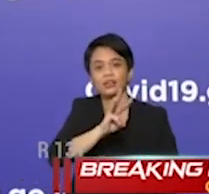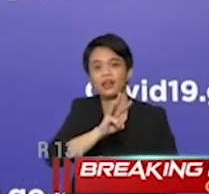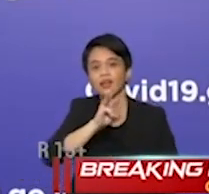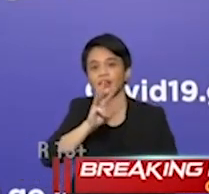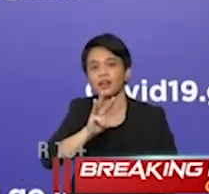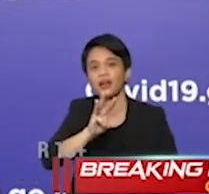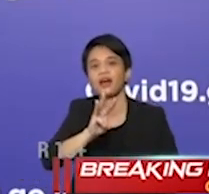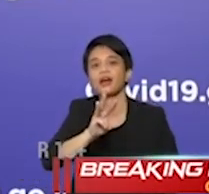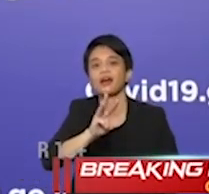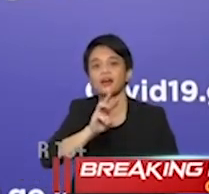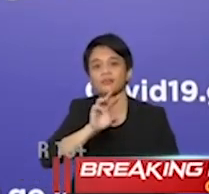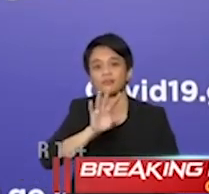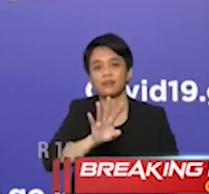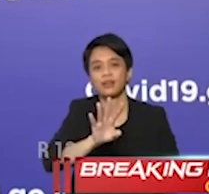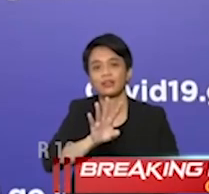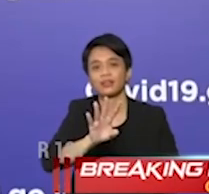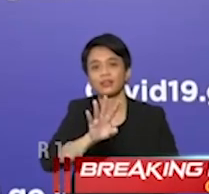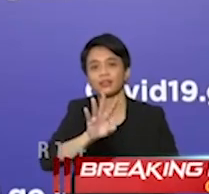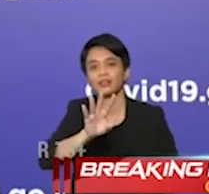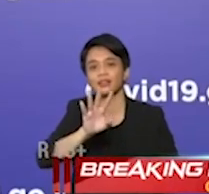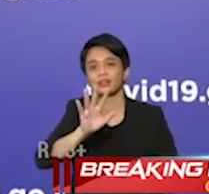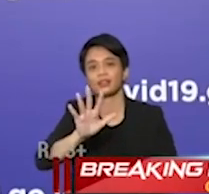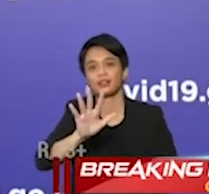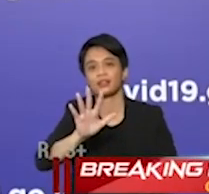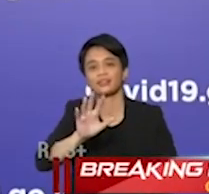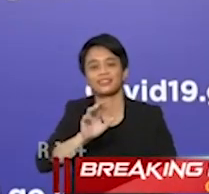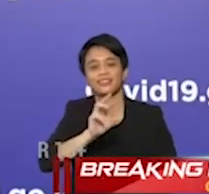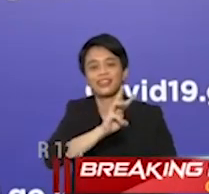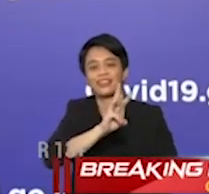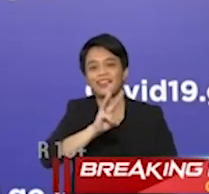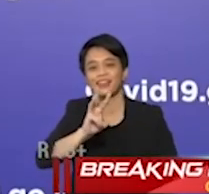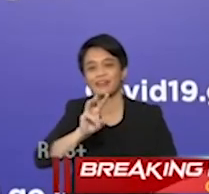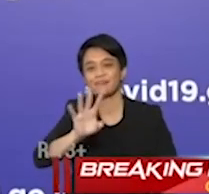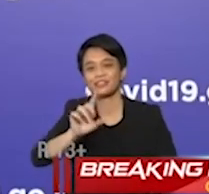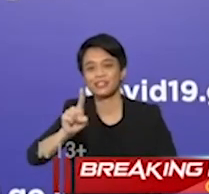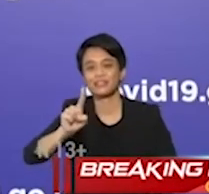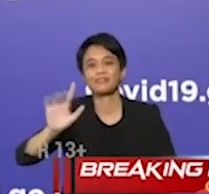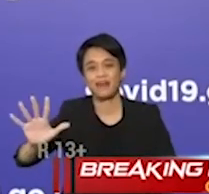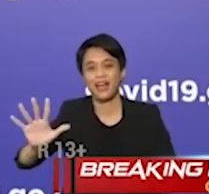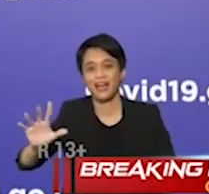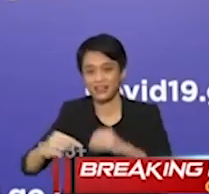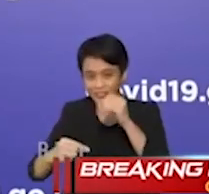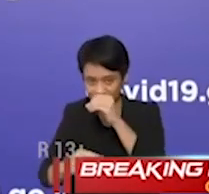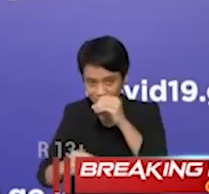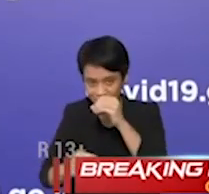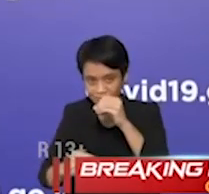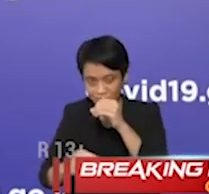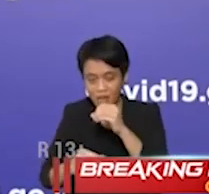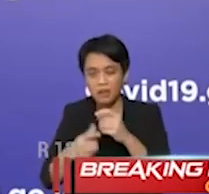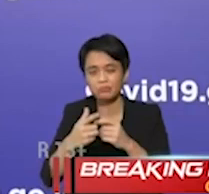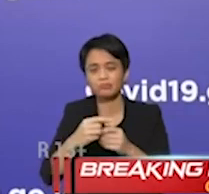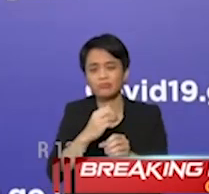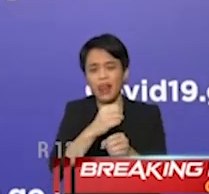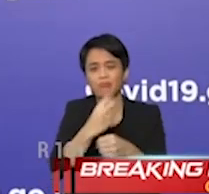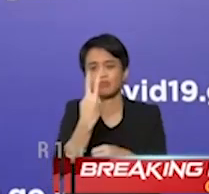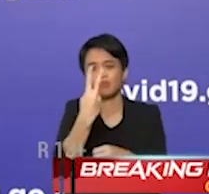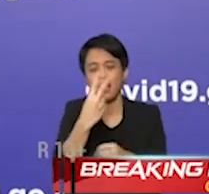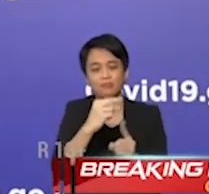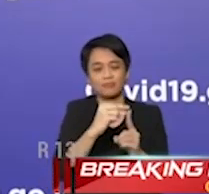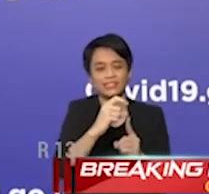333000 sempat ratus 15 spesimen baik menggunakan real-time PCR